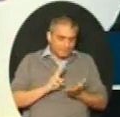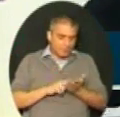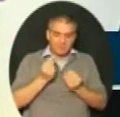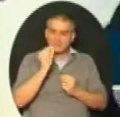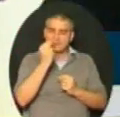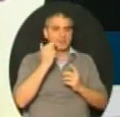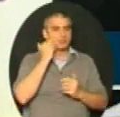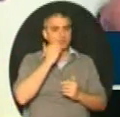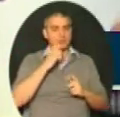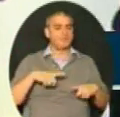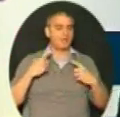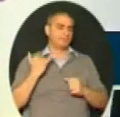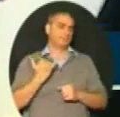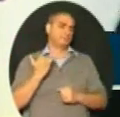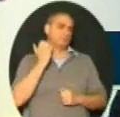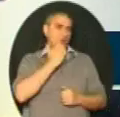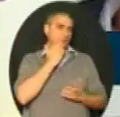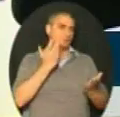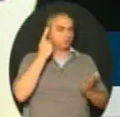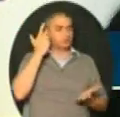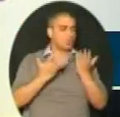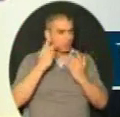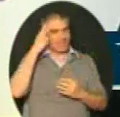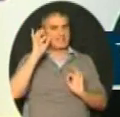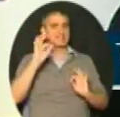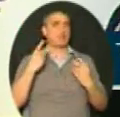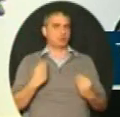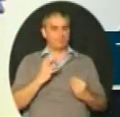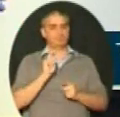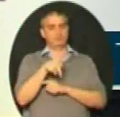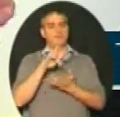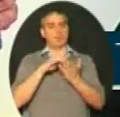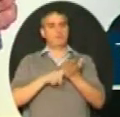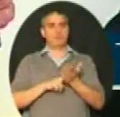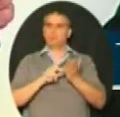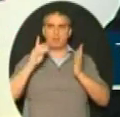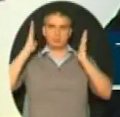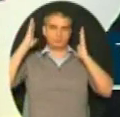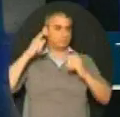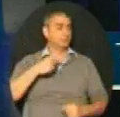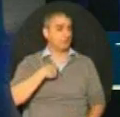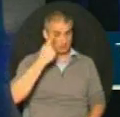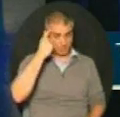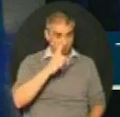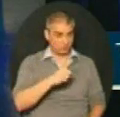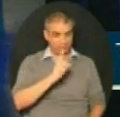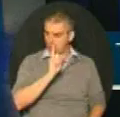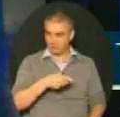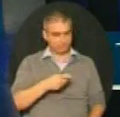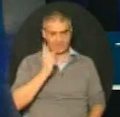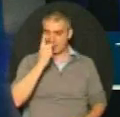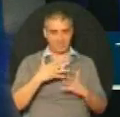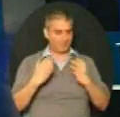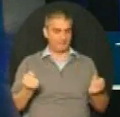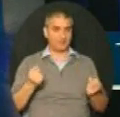בדברים הקטנים, ביומיום, בהתנהלות הרגילה, פשוט שיקול דעת והיגיון בריא יביא אותנו למקום הנכון. לא צריך להגיד לי. אני חושב שהוא לא צריך להיים